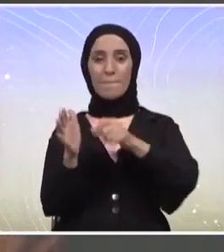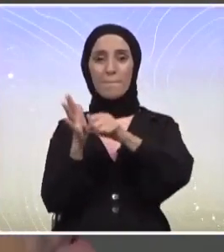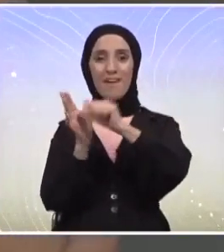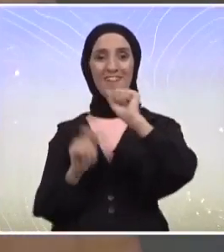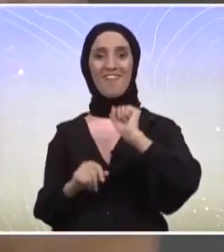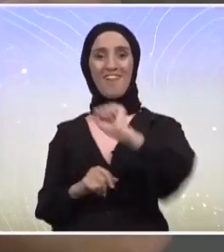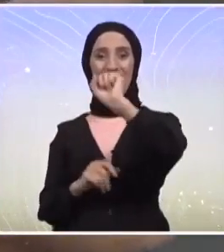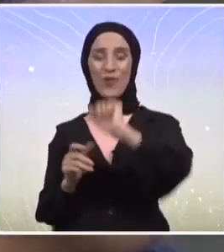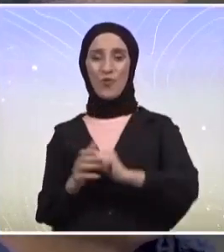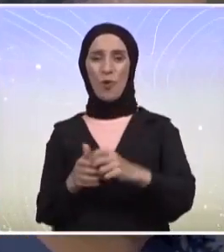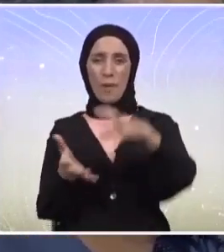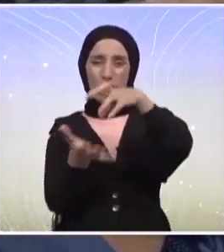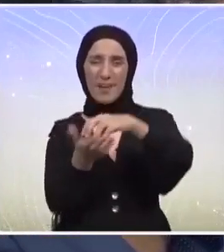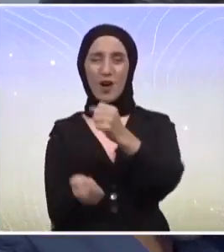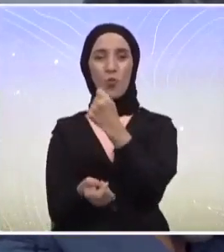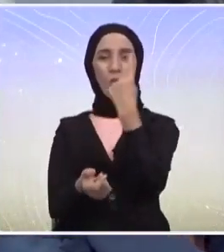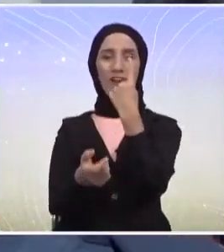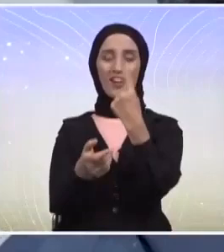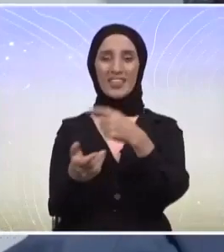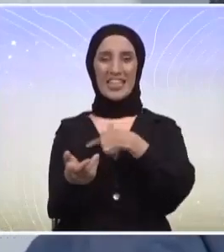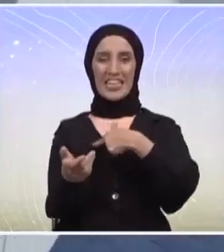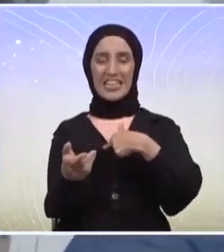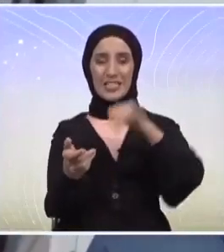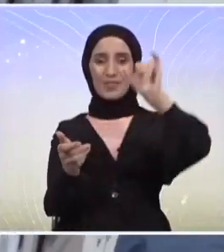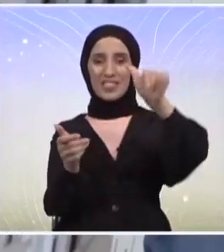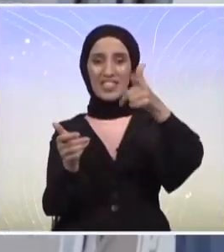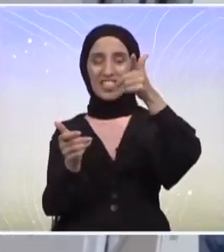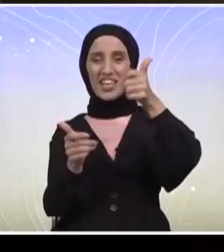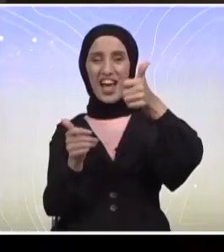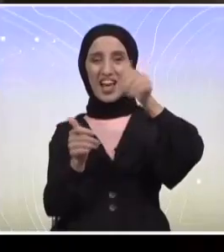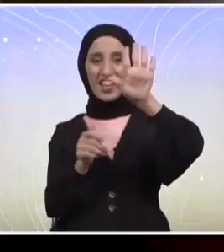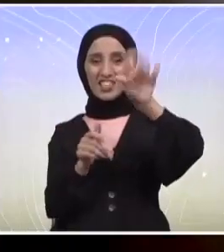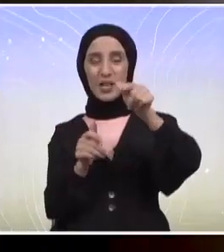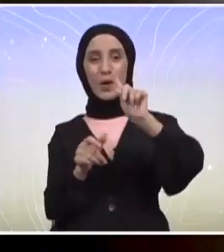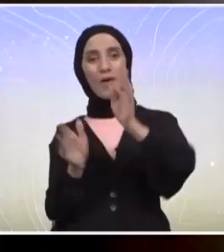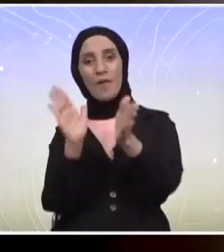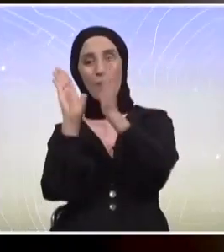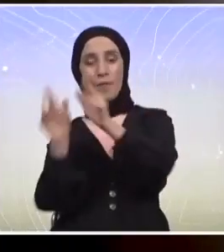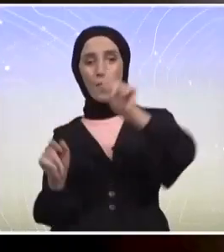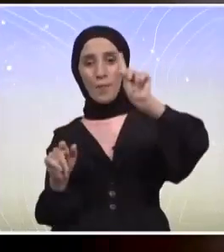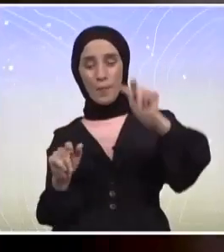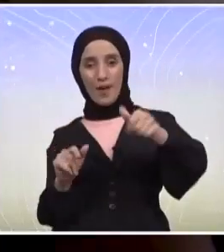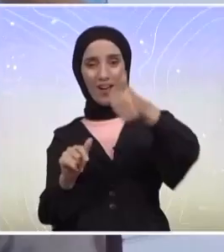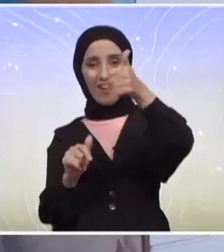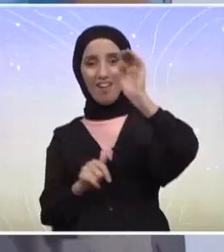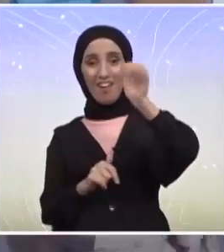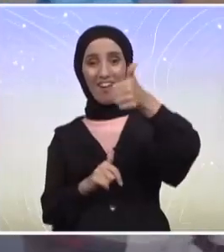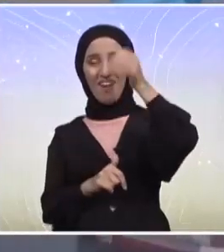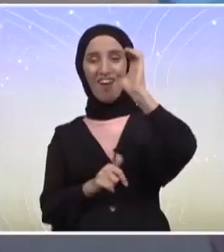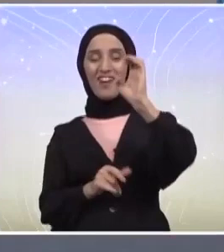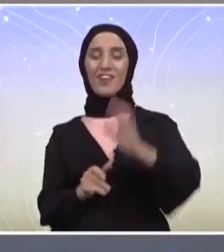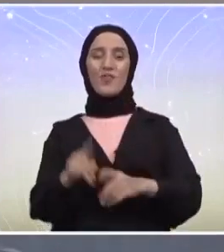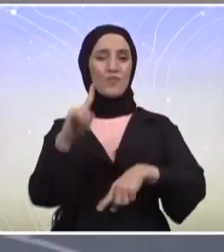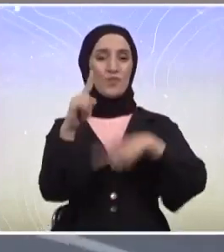واحد سيعرف باسم ياسر باحاج، وهو اسم لن يختفي عن أنظار الجميع بل